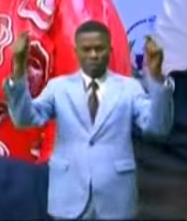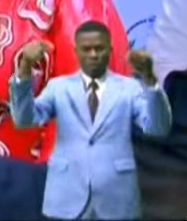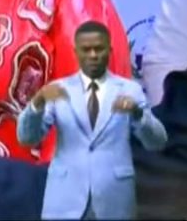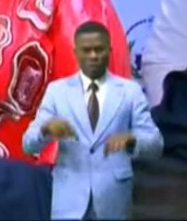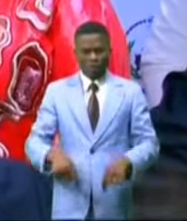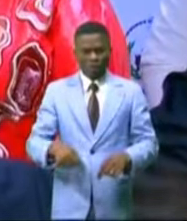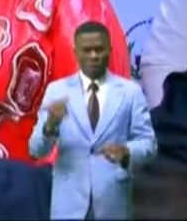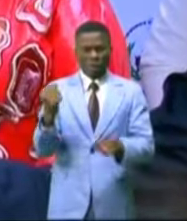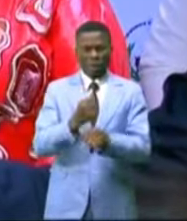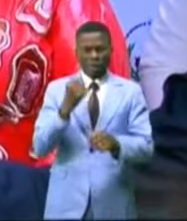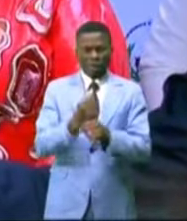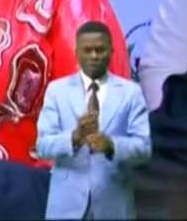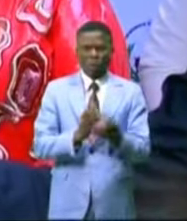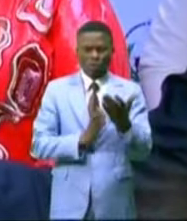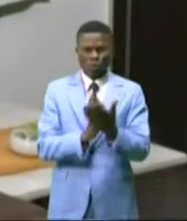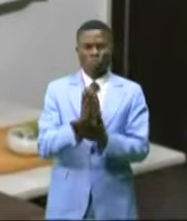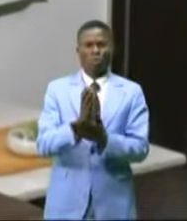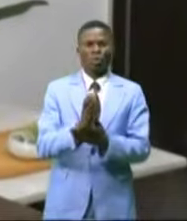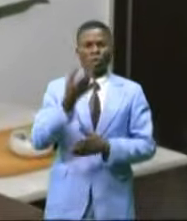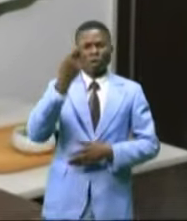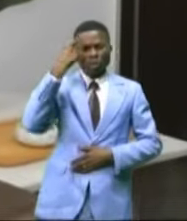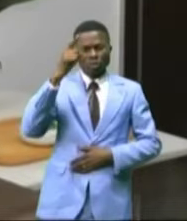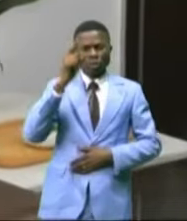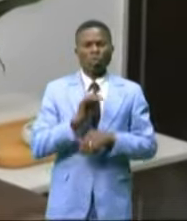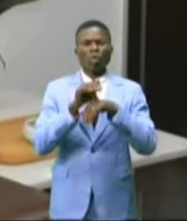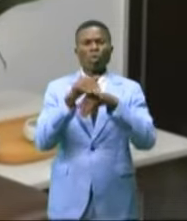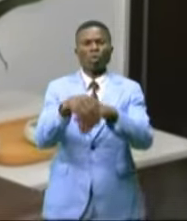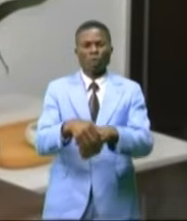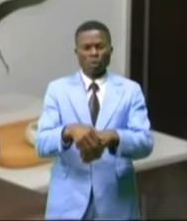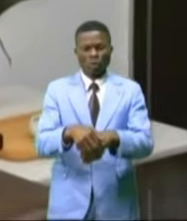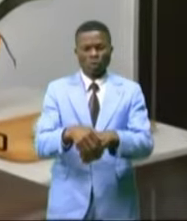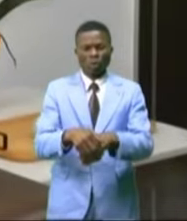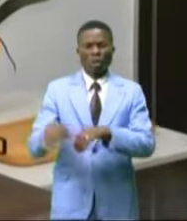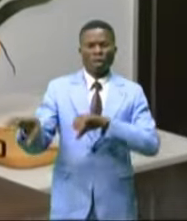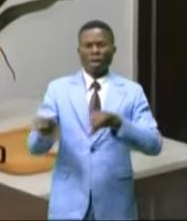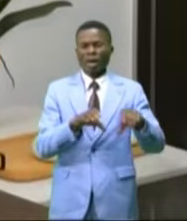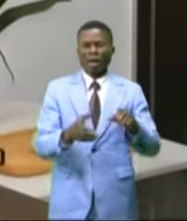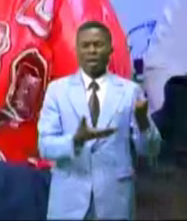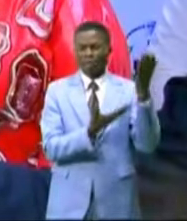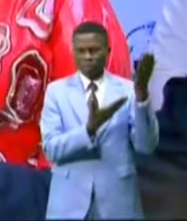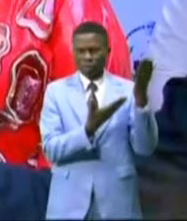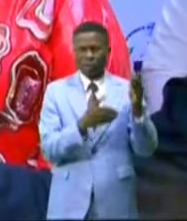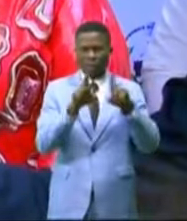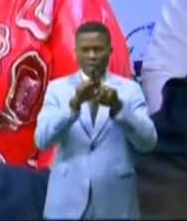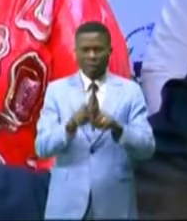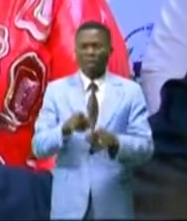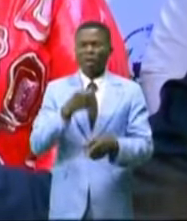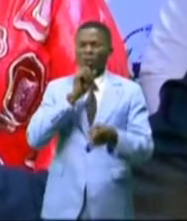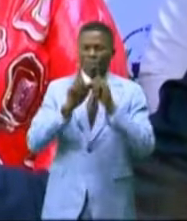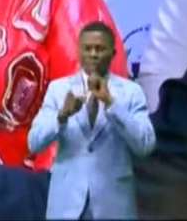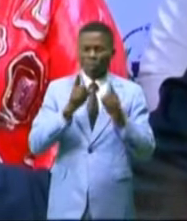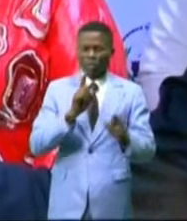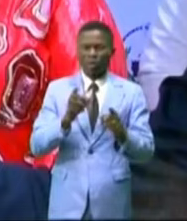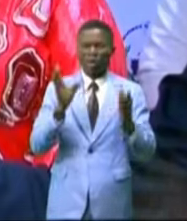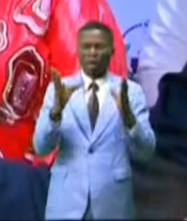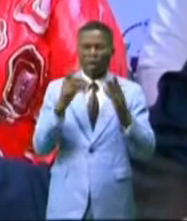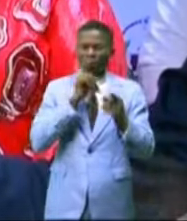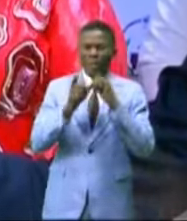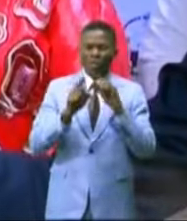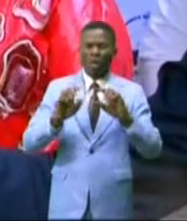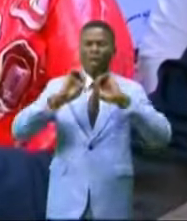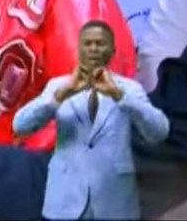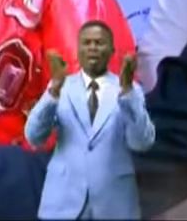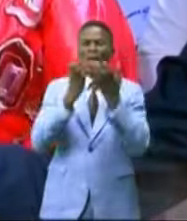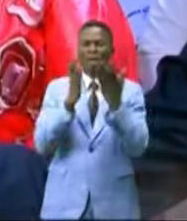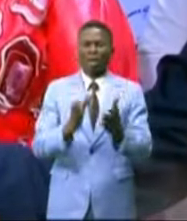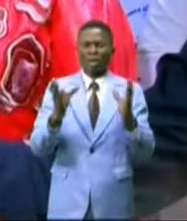tawa de Toronto pour participer à cet événement ici où on va échanger parler avec les entreprises avec